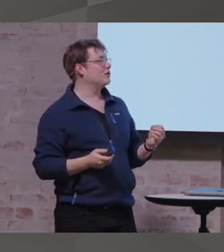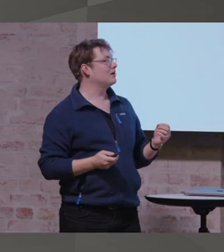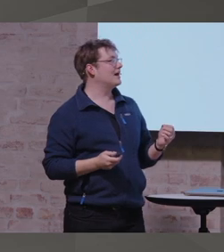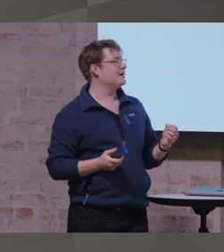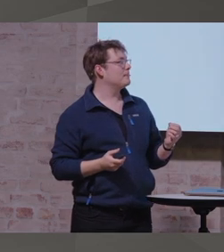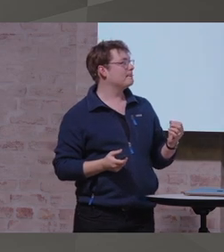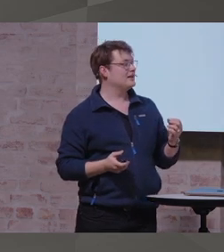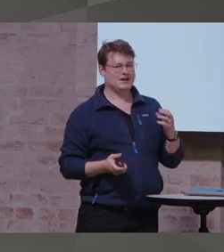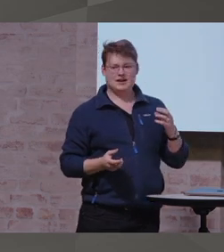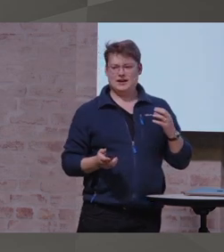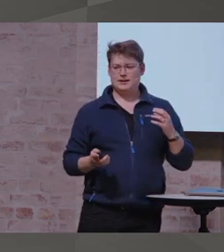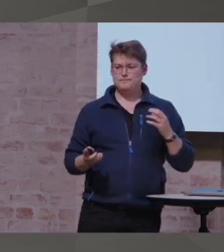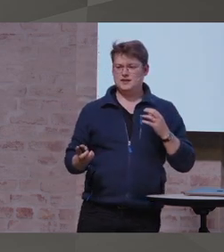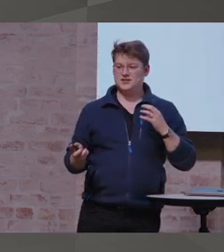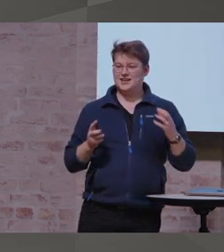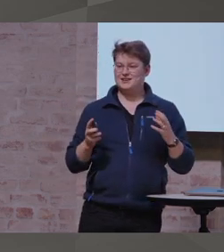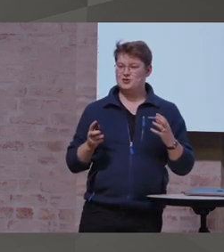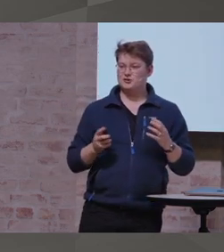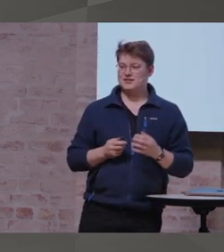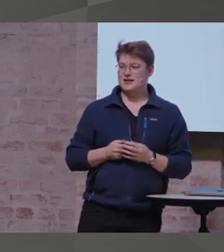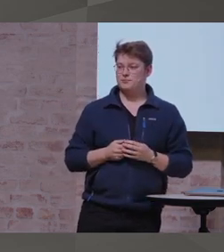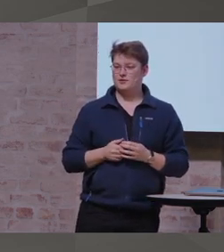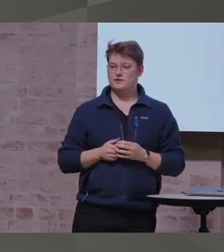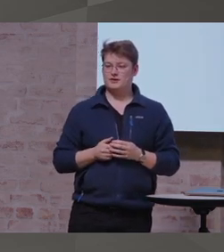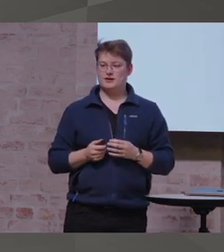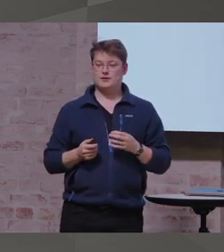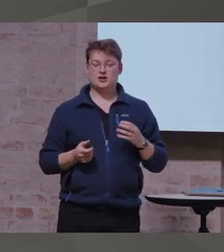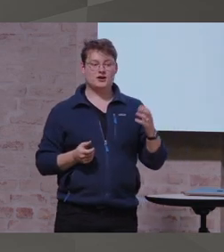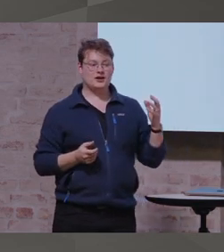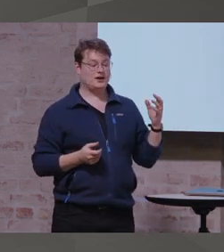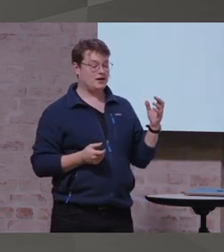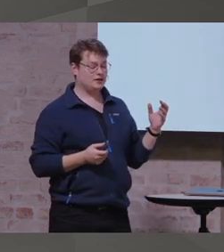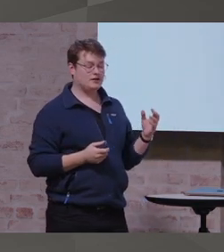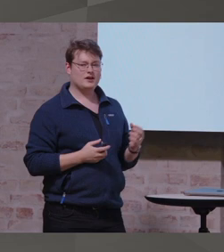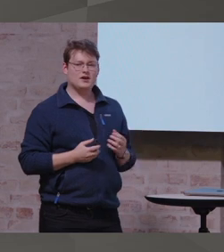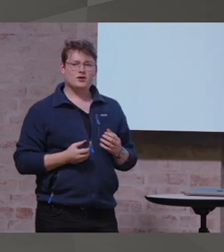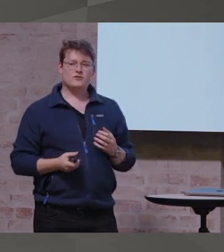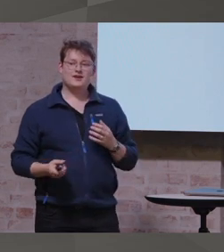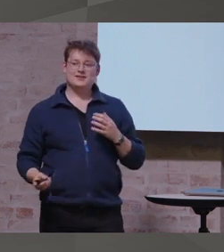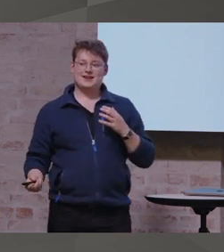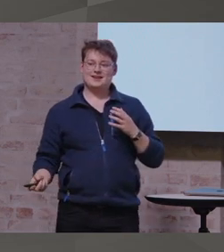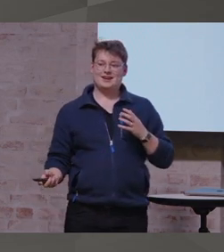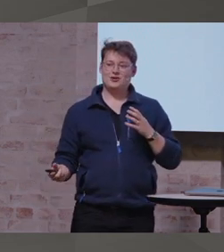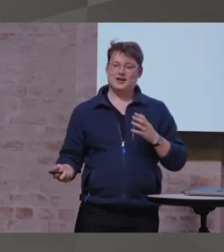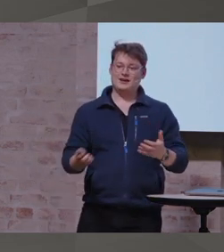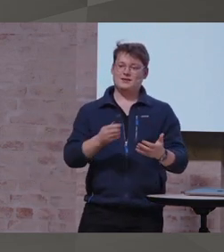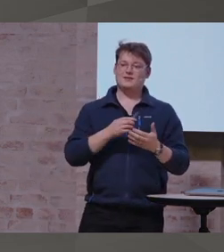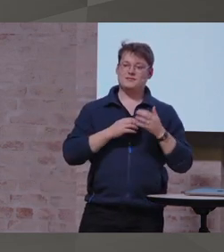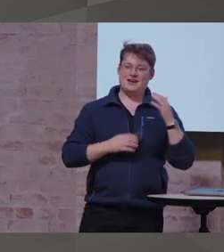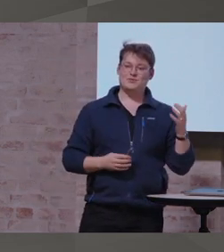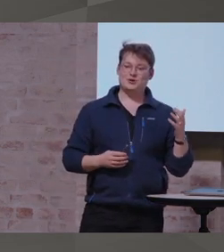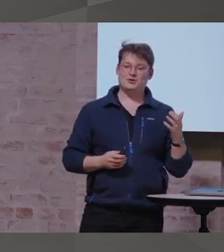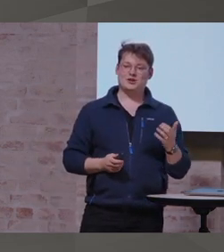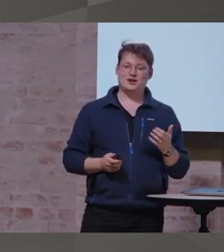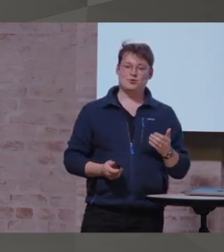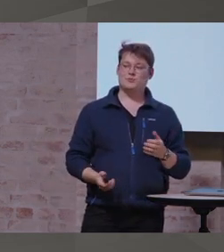den rollen her da. Så dette er jo noe vi ser på for blant annet ARK, hvor vi da tenker, ok,